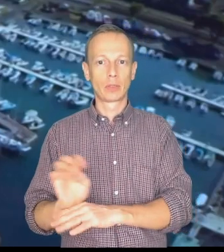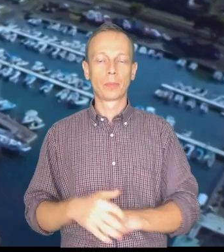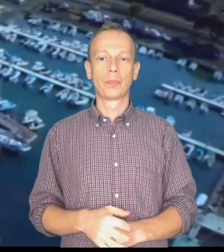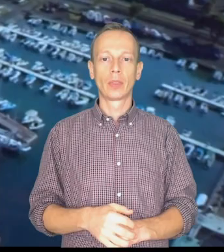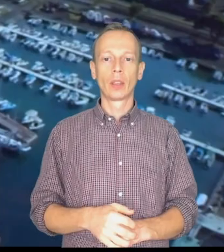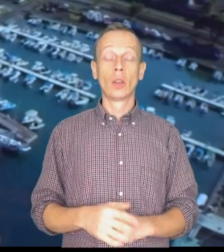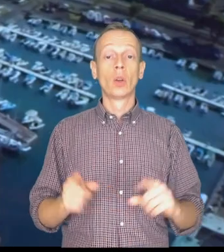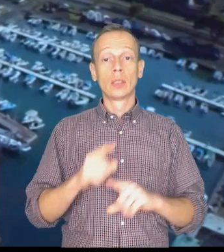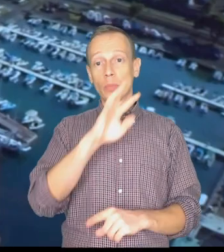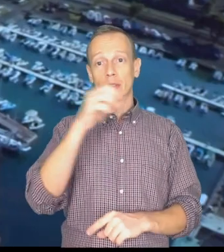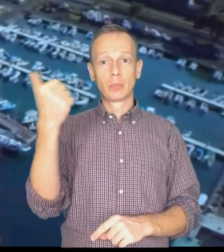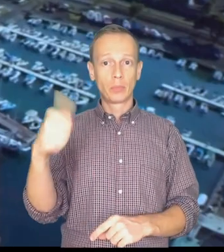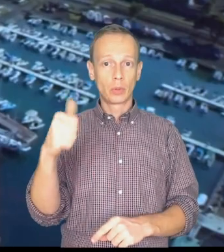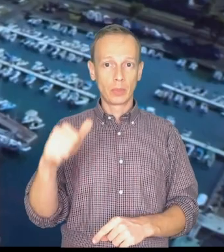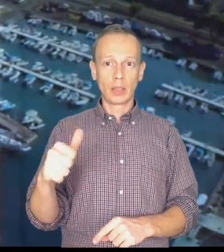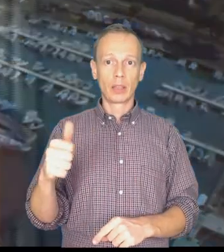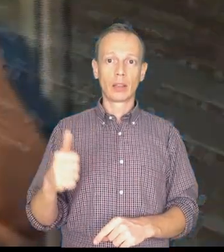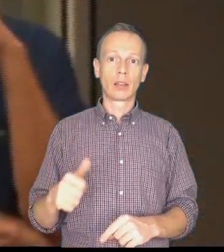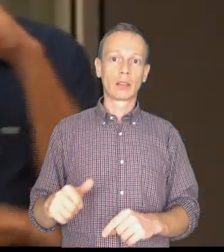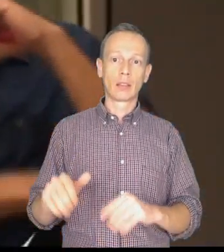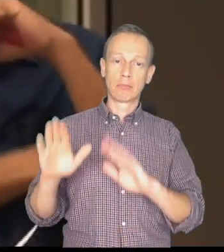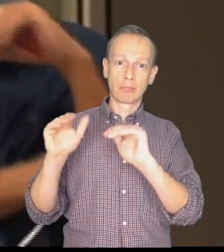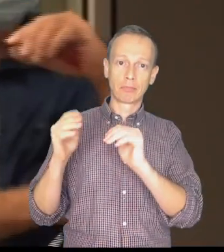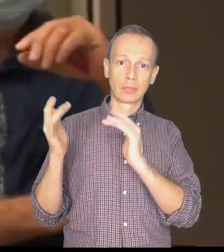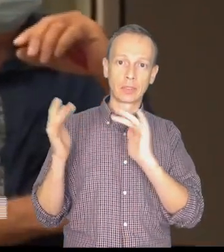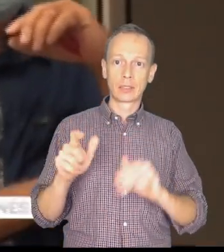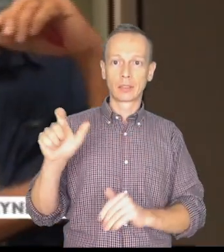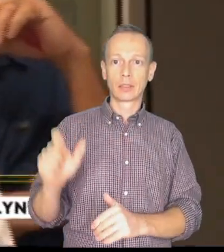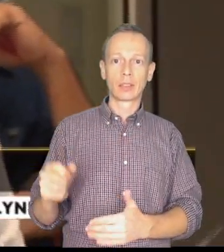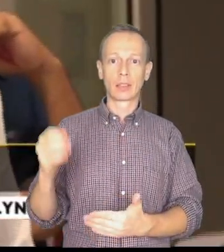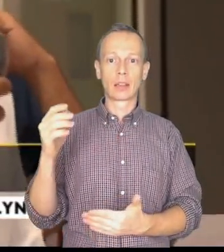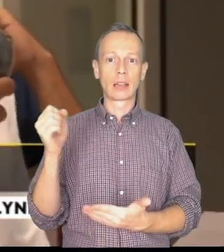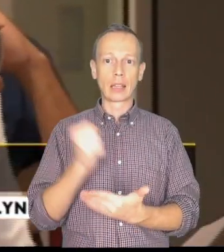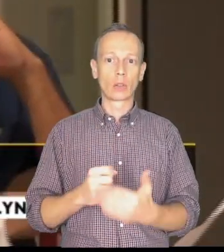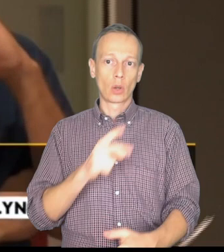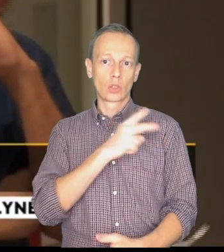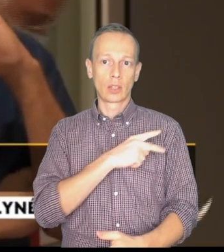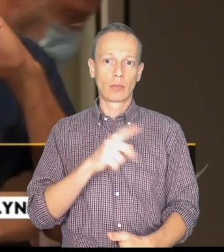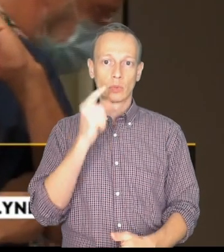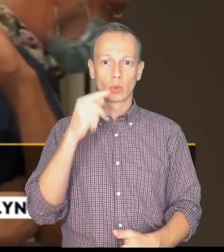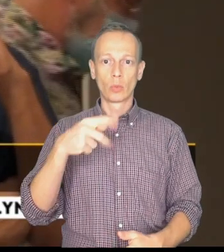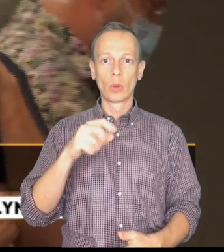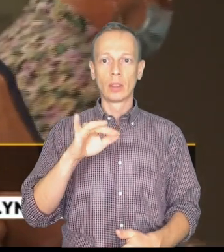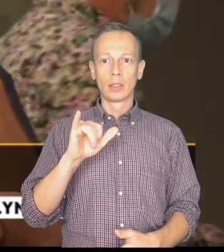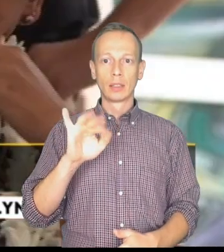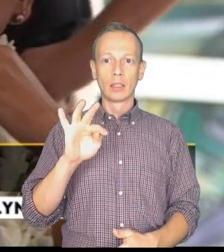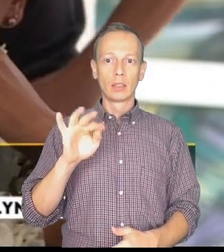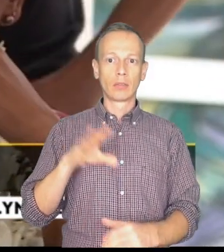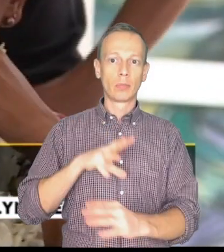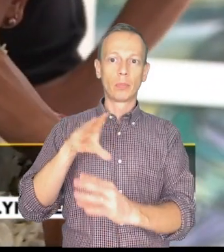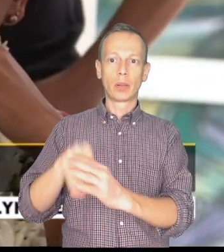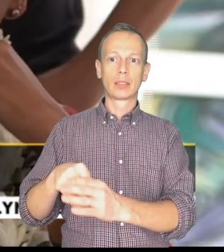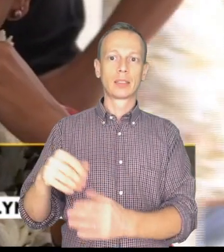quitter, la rédaction de Polynésie la première se sépare avec beaucoup de regrets de son rédacteur en chef. Alain Petit sera muté à la